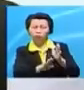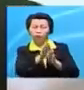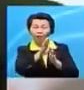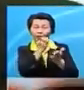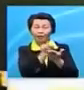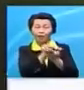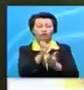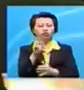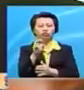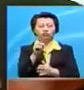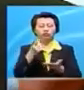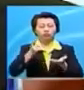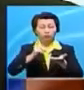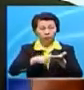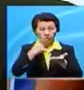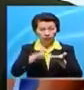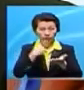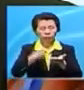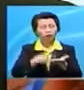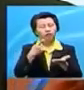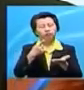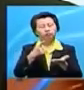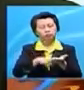ekonomi. Ada kalanya